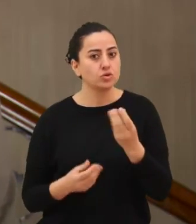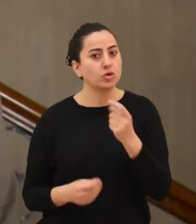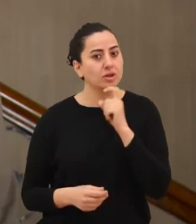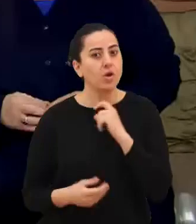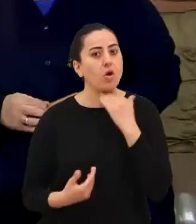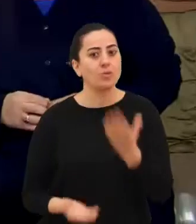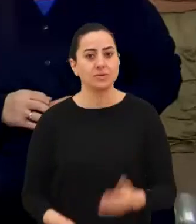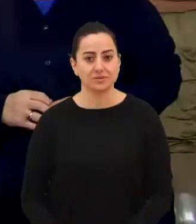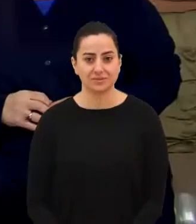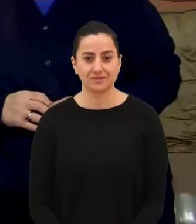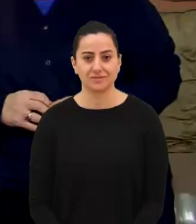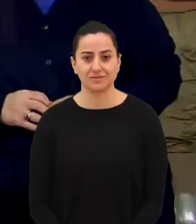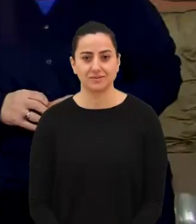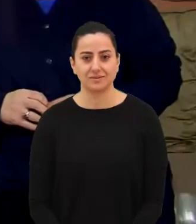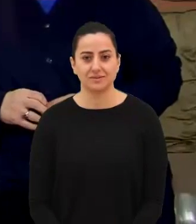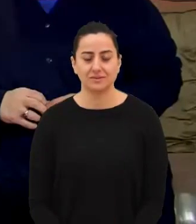bir şeydir.